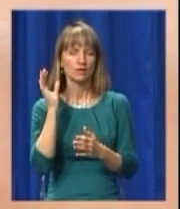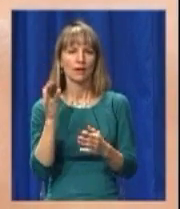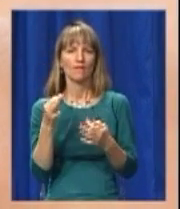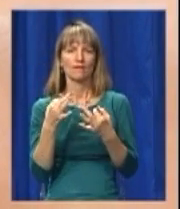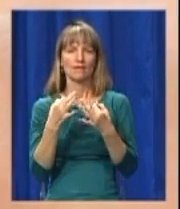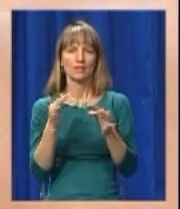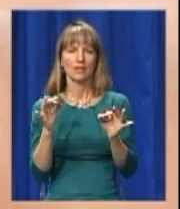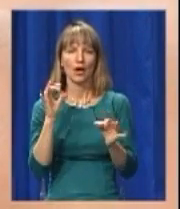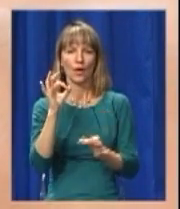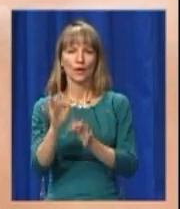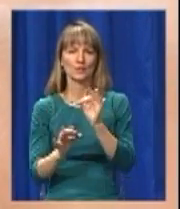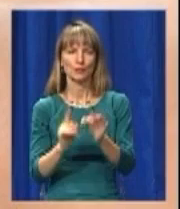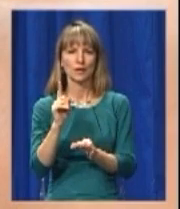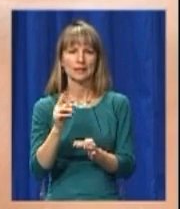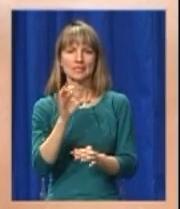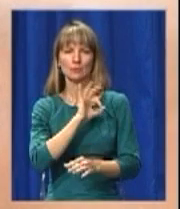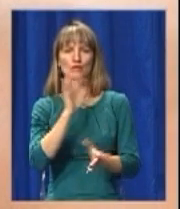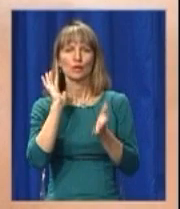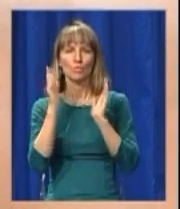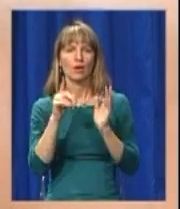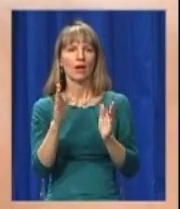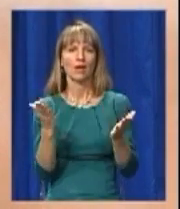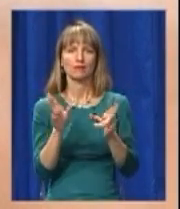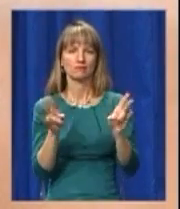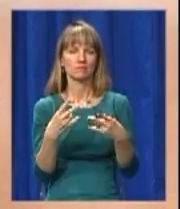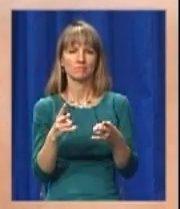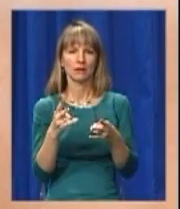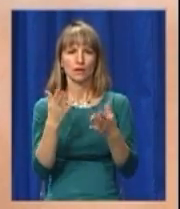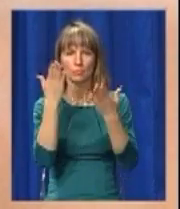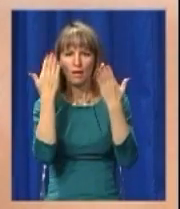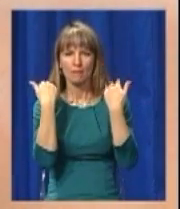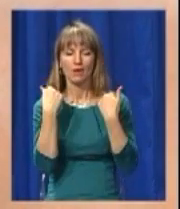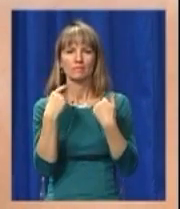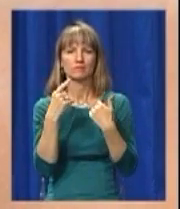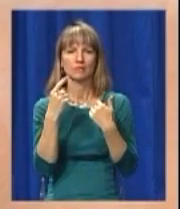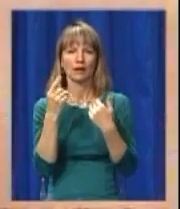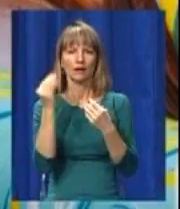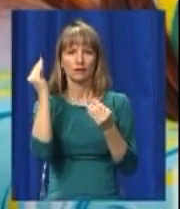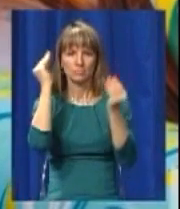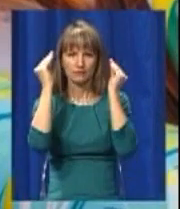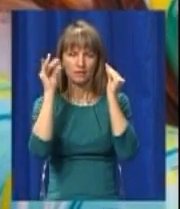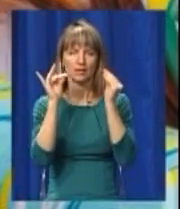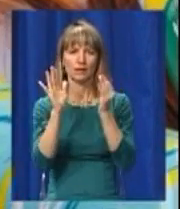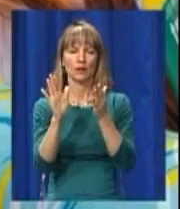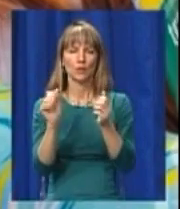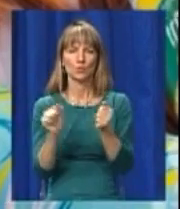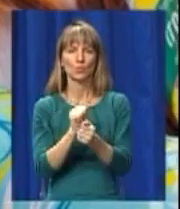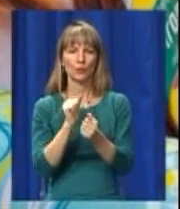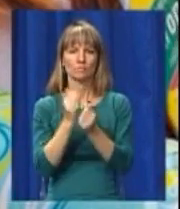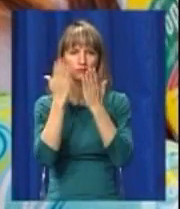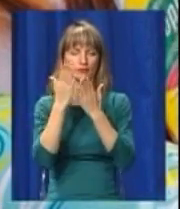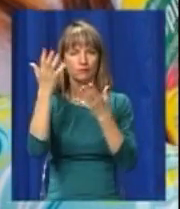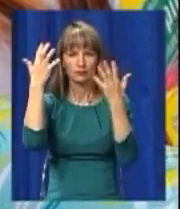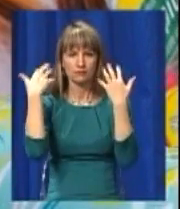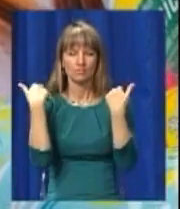космосі астронавти використовують шампунь, який не потребує змивання. Він наноситься та витирається рушником. Такі сухі шампуні розробили